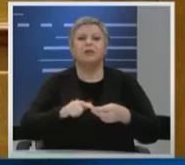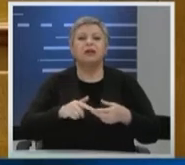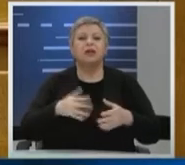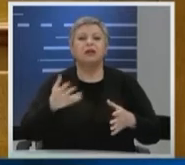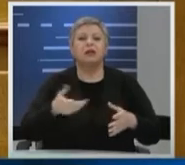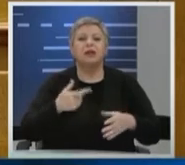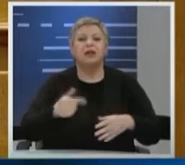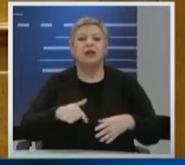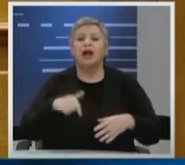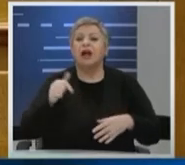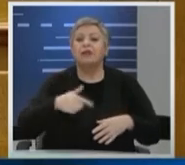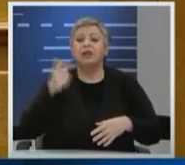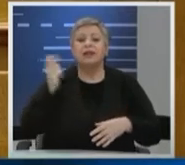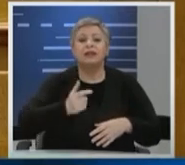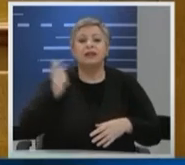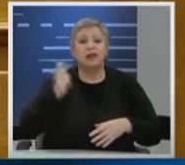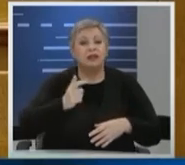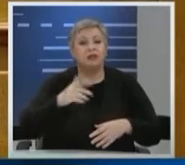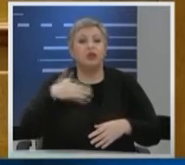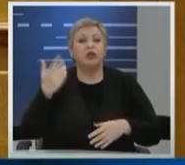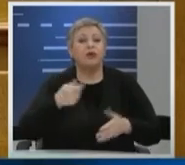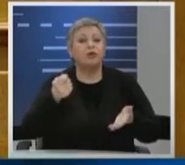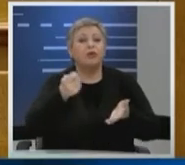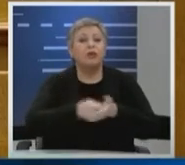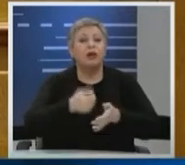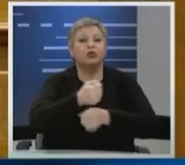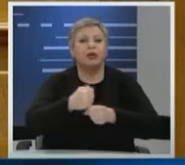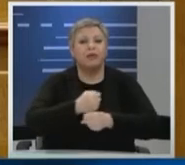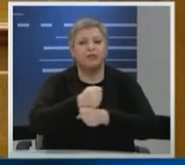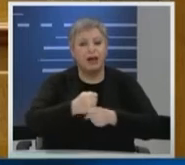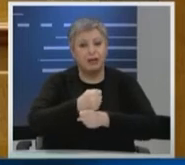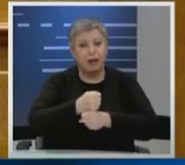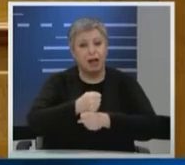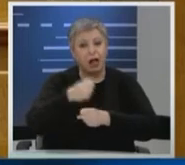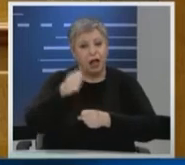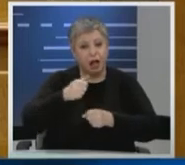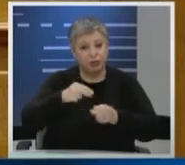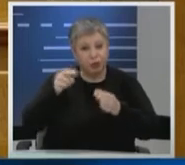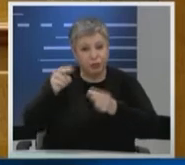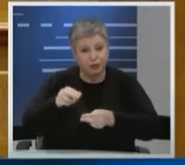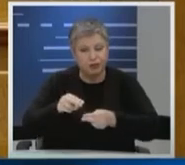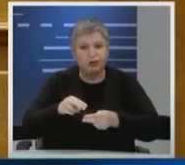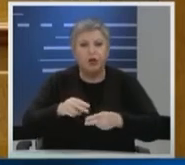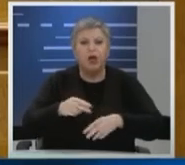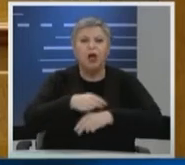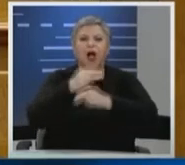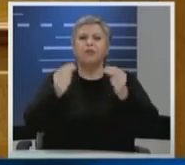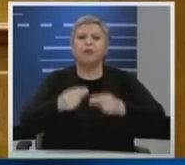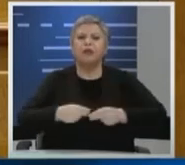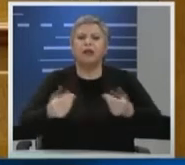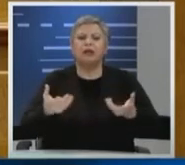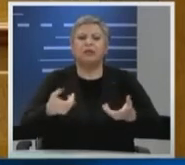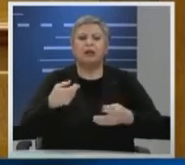για τη μη συμμετοχή των συνταξιούχων στη φαρμακευτική αγωγή. Έτσι λοιπόν, ένας